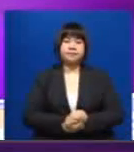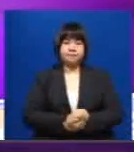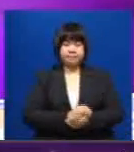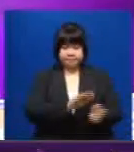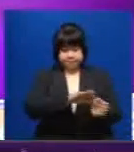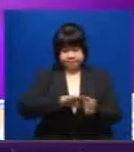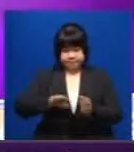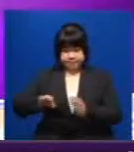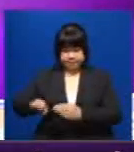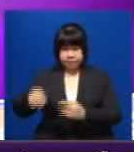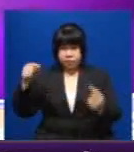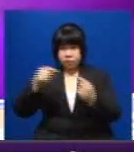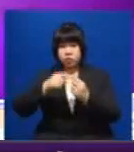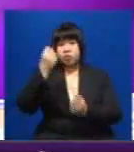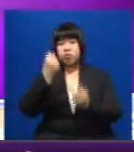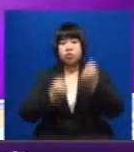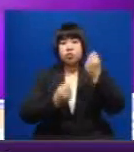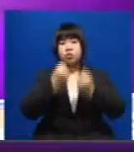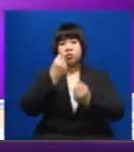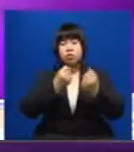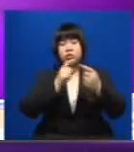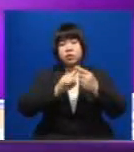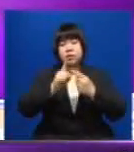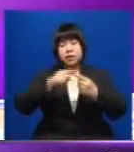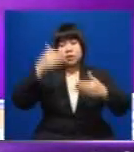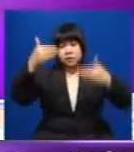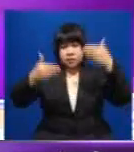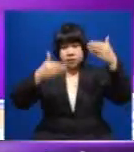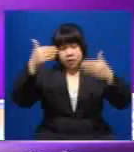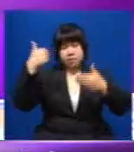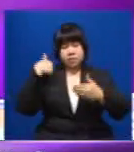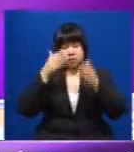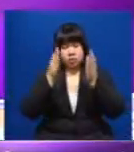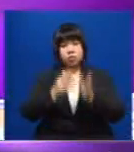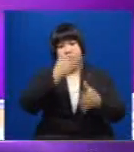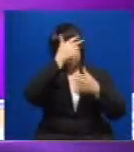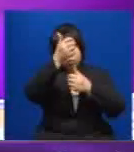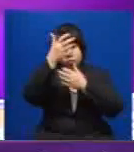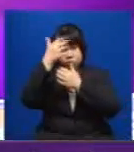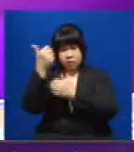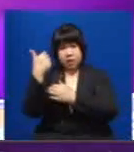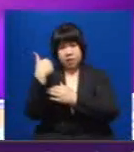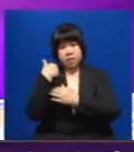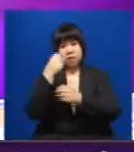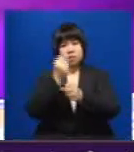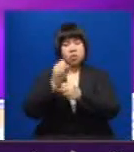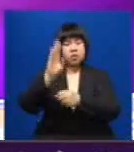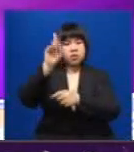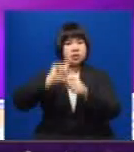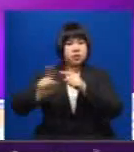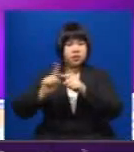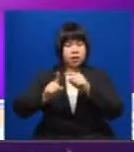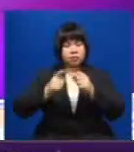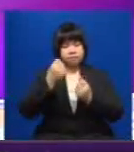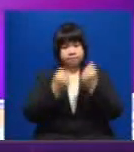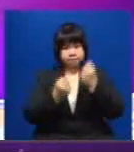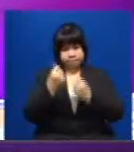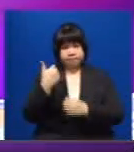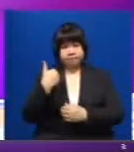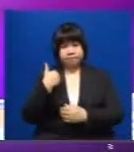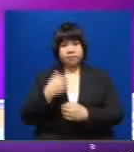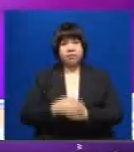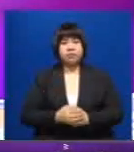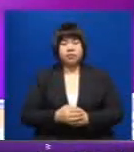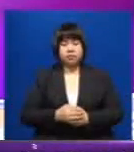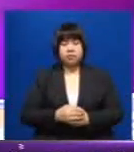การจัดงานมอเตอร์โชว์เริ่มขึ้นแล้วนะคะมีผู้ให้ความสนใจเข้าชมนวัตกรรมทางยานยนต์จากค่ายรถยนต์ต่างๆกันอย่างคับคั่งค่ะถึงแม้ว่าจะมีการ